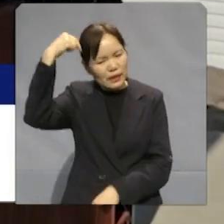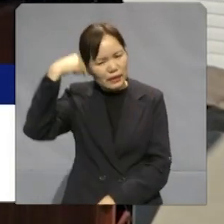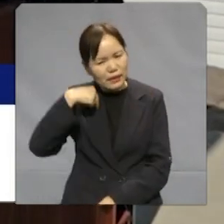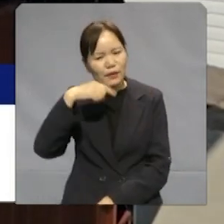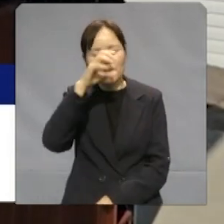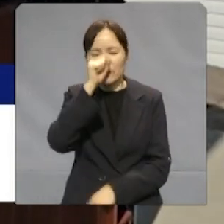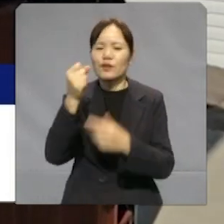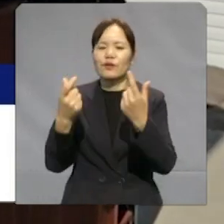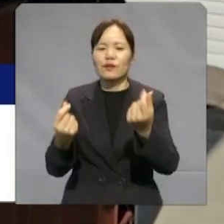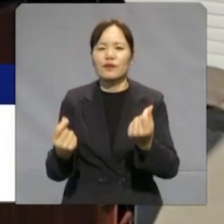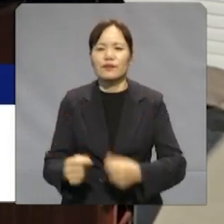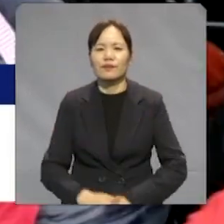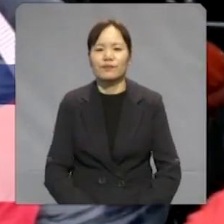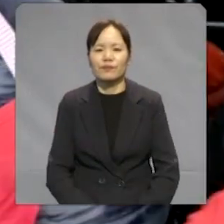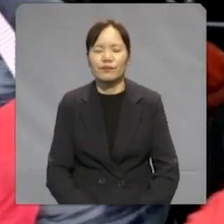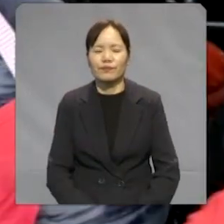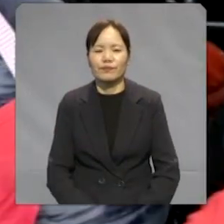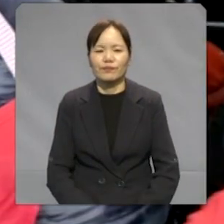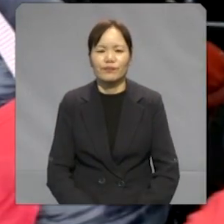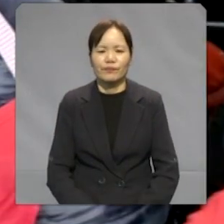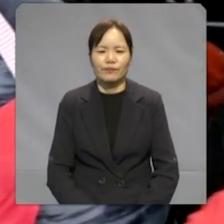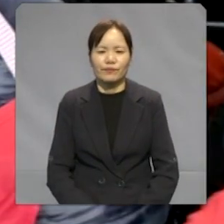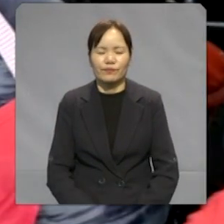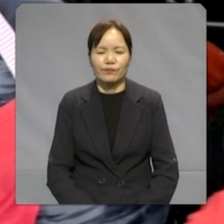같이 느끼셨으면 좋겠습니다.